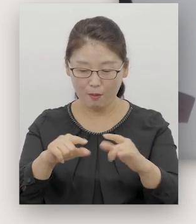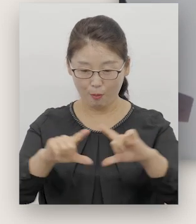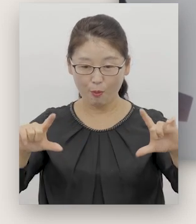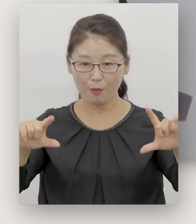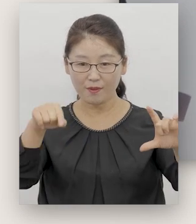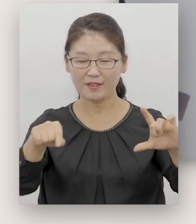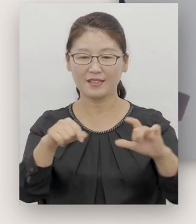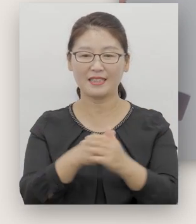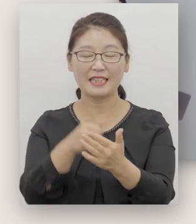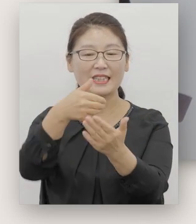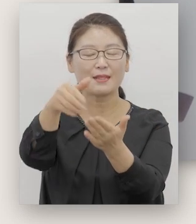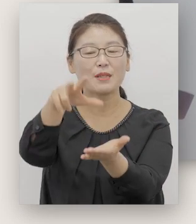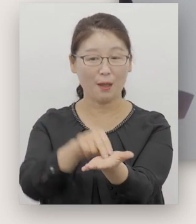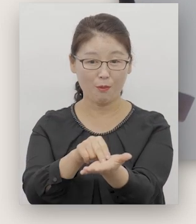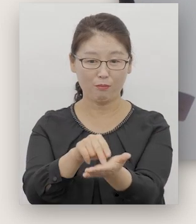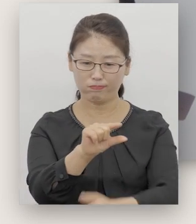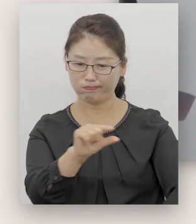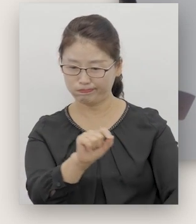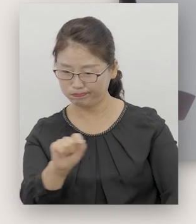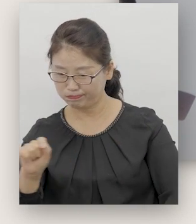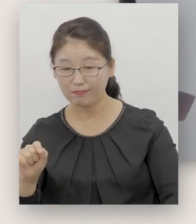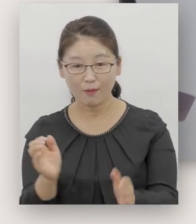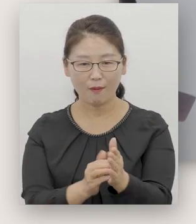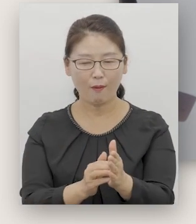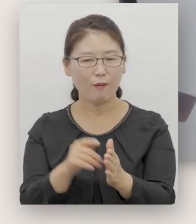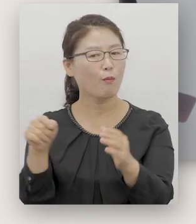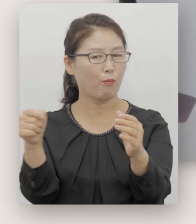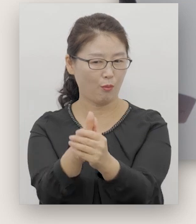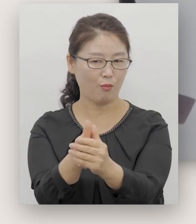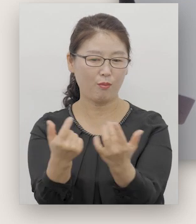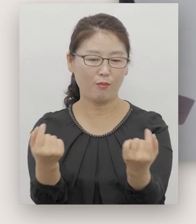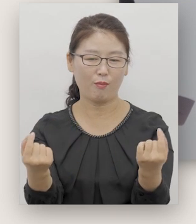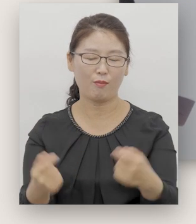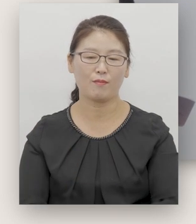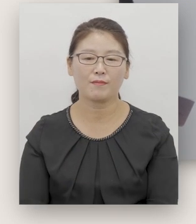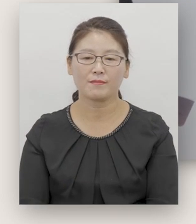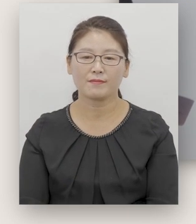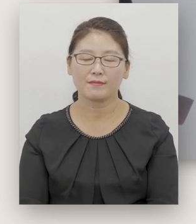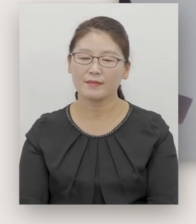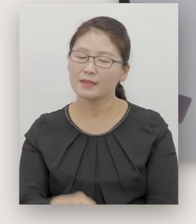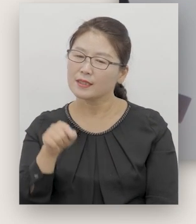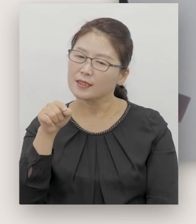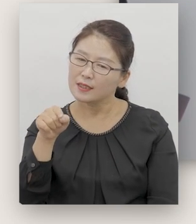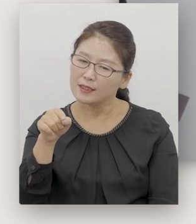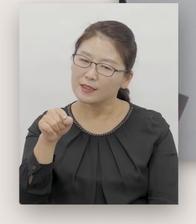굉장히 당시에는 unusual 했다라고 합니다. 도대체 어떤 것들을 수정을 하고 했는지는 모르겠지만 그